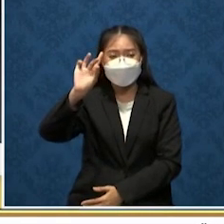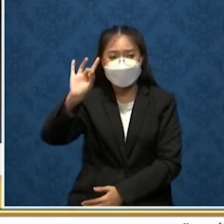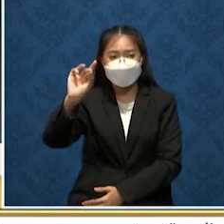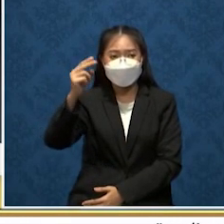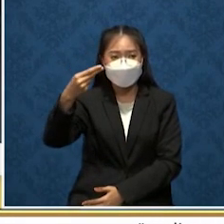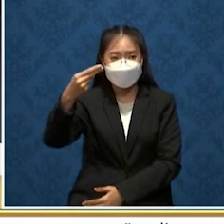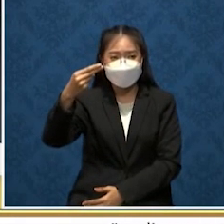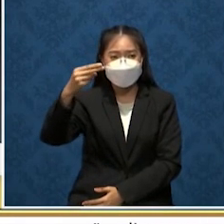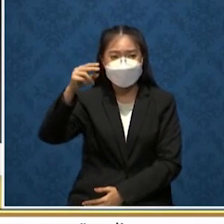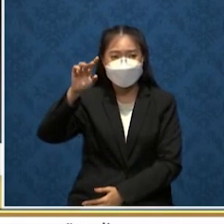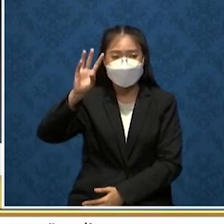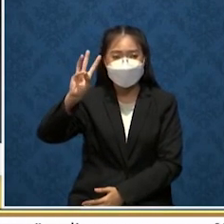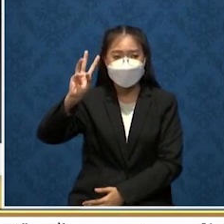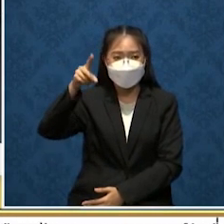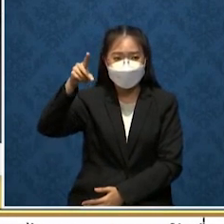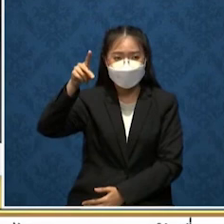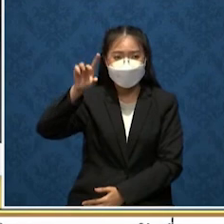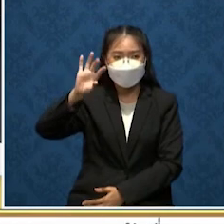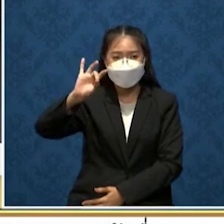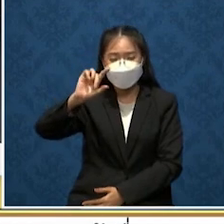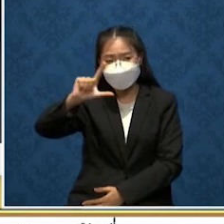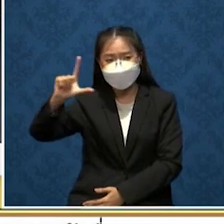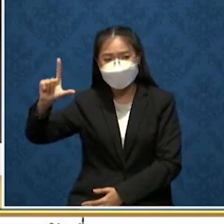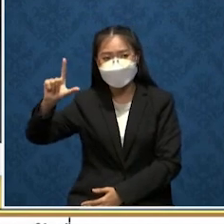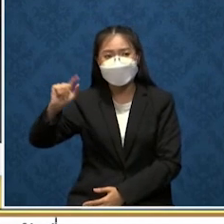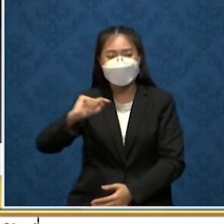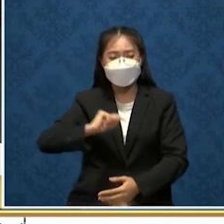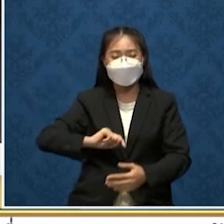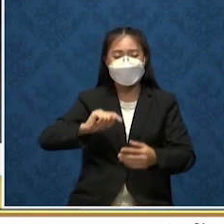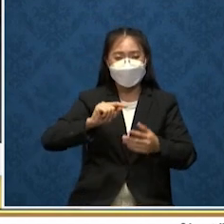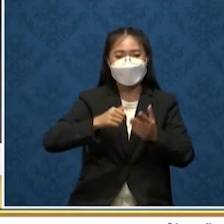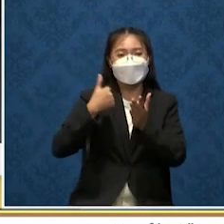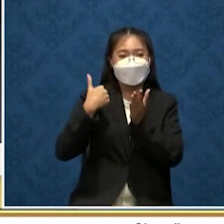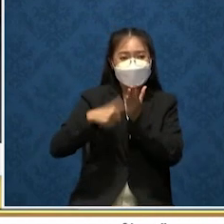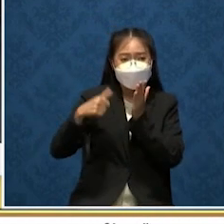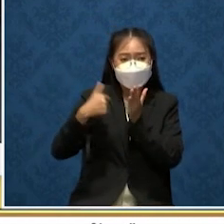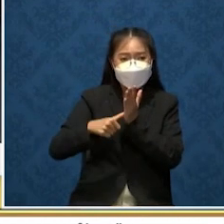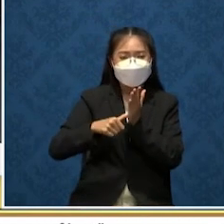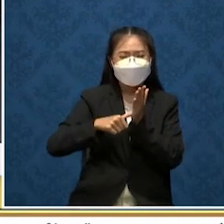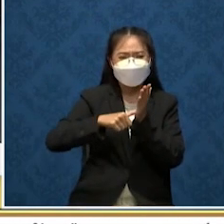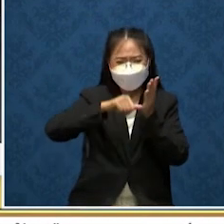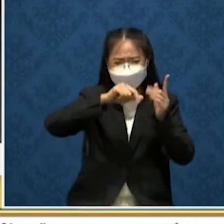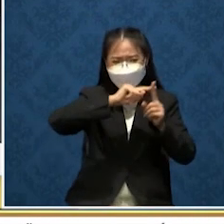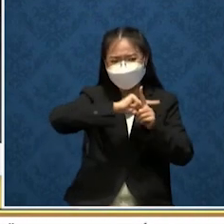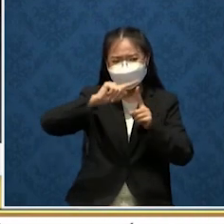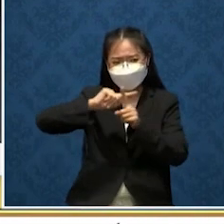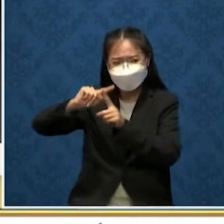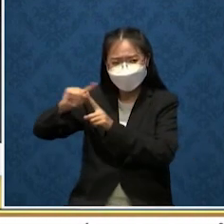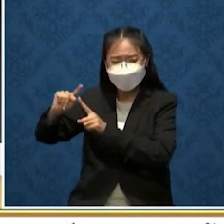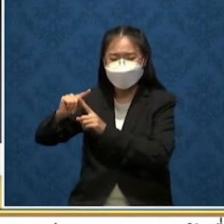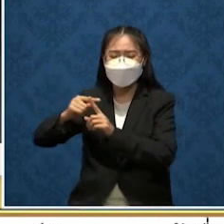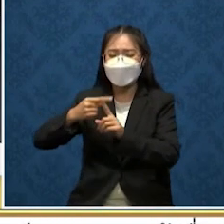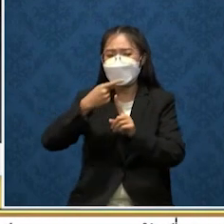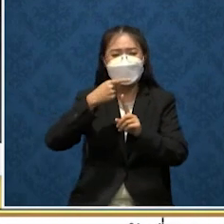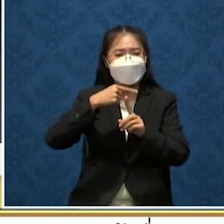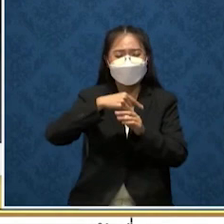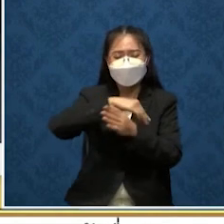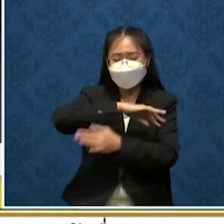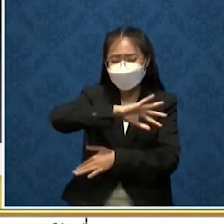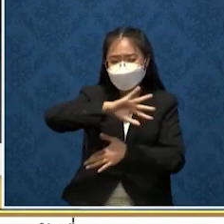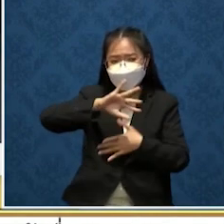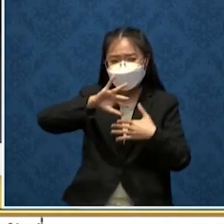ไทย2.435ล้านล้านบาทหนี้ตั๋วใช้เงินคงคลังและการปรับโครงสร้างหนี้ 500,000 30,000